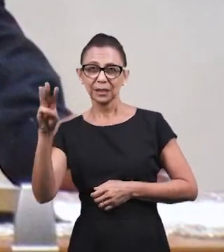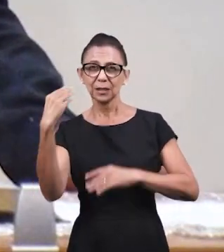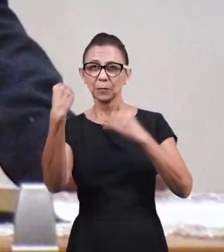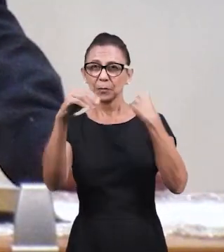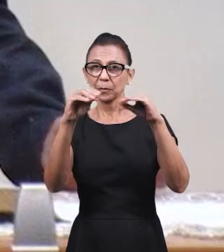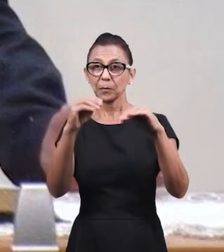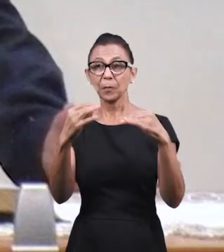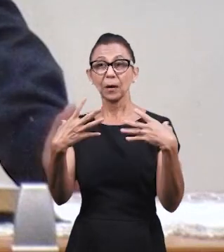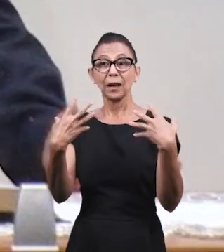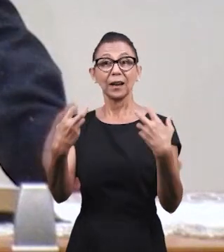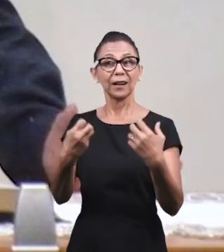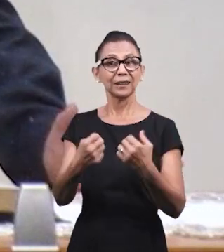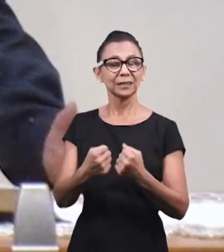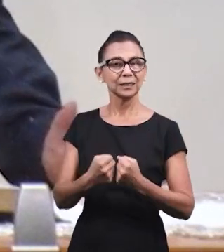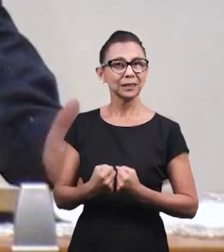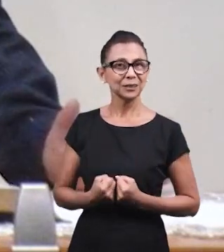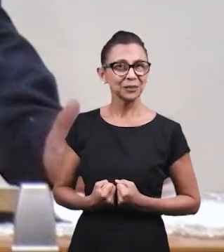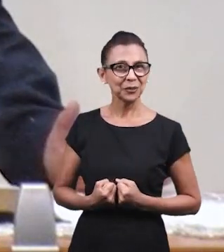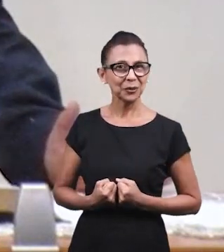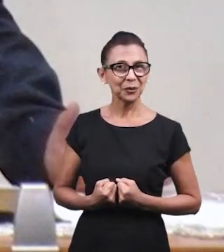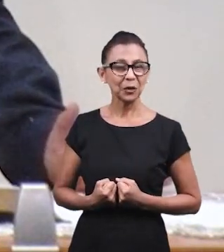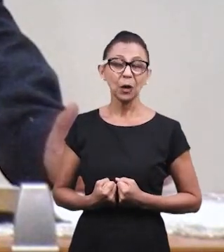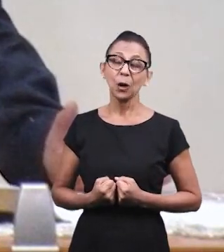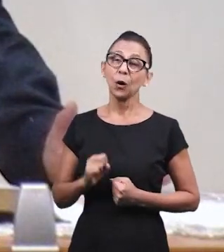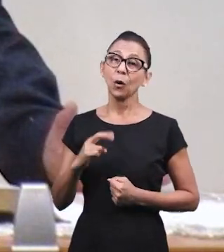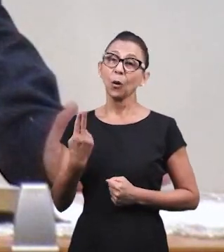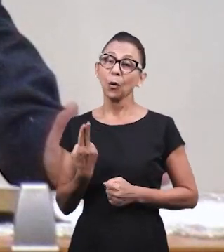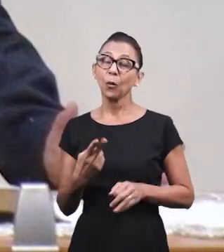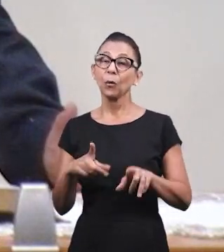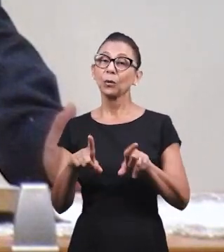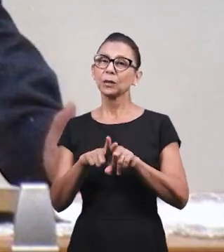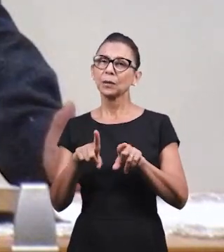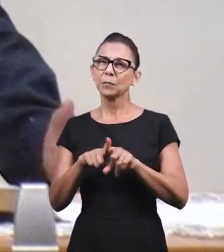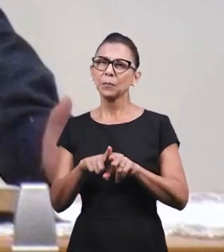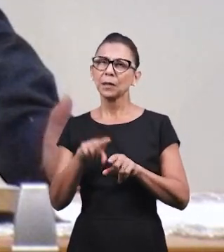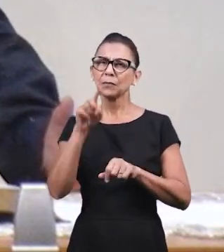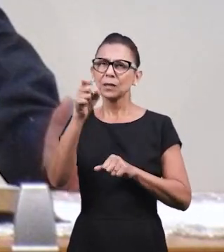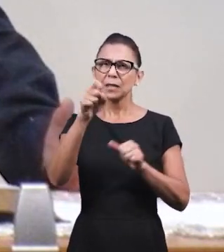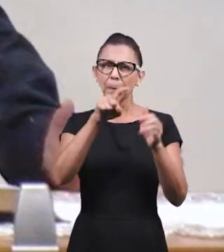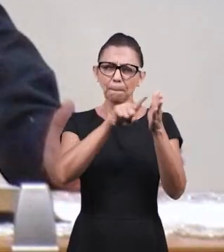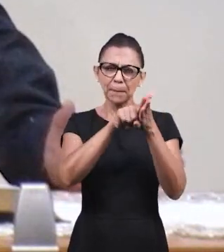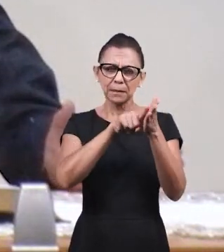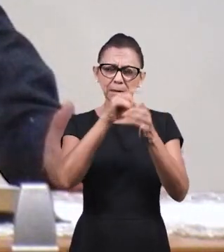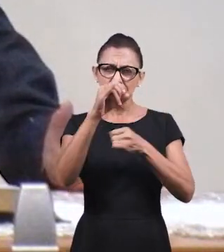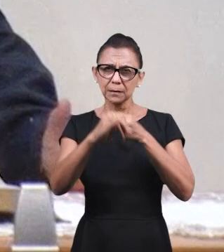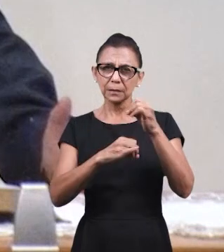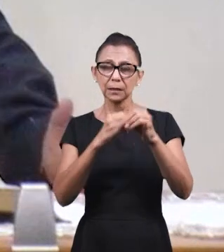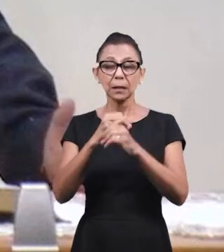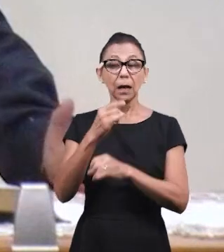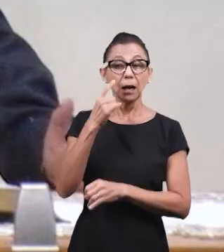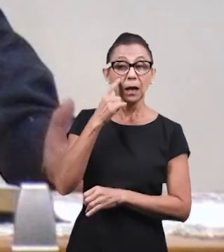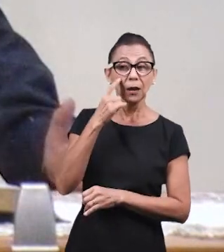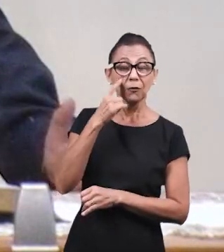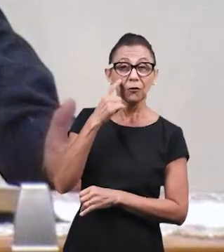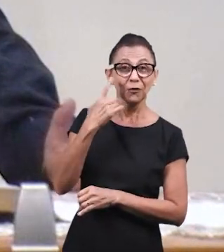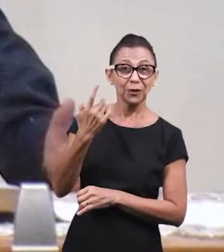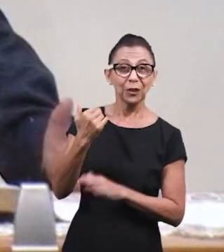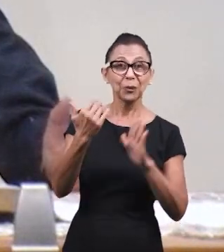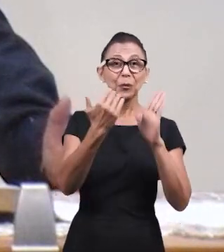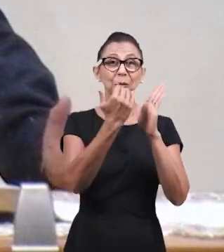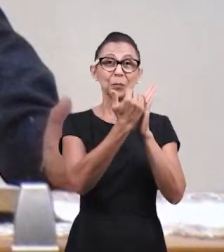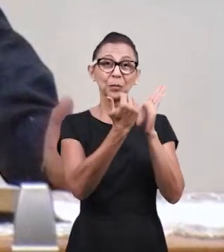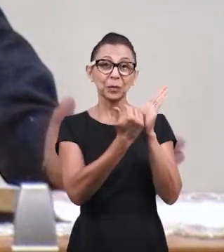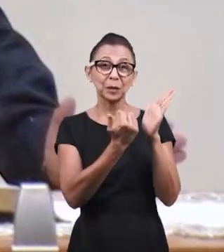получили линк или кто-то нашел нас через интернет или